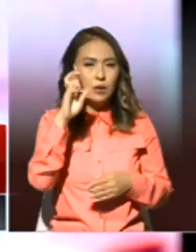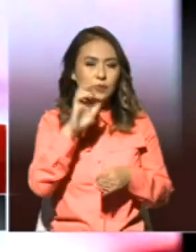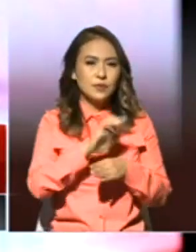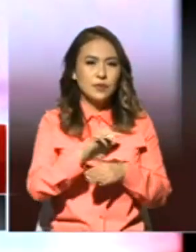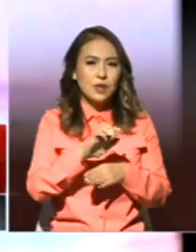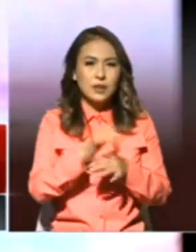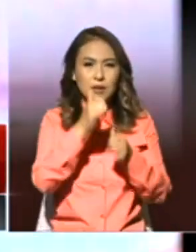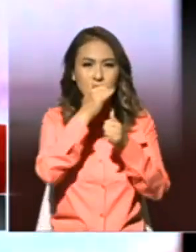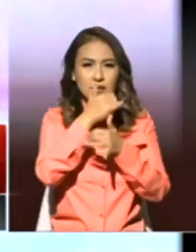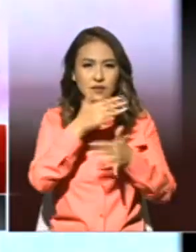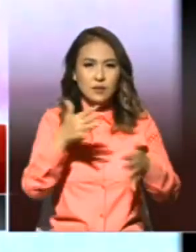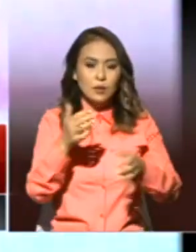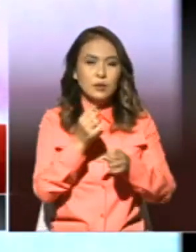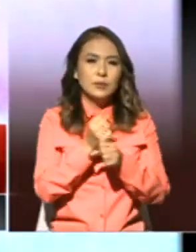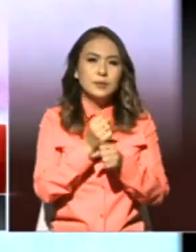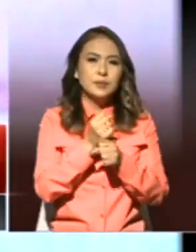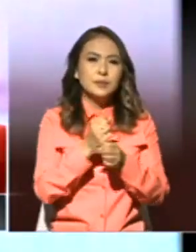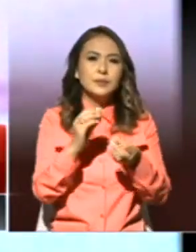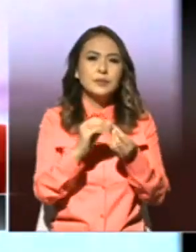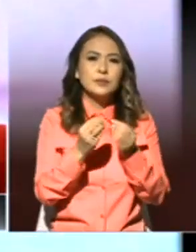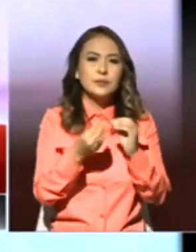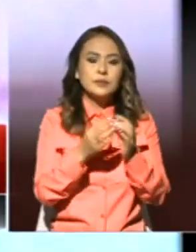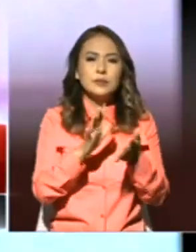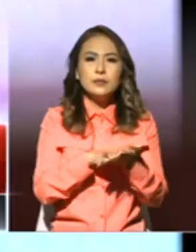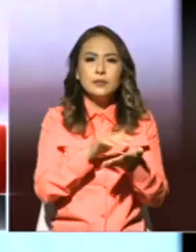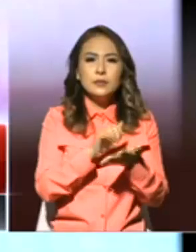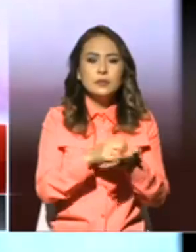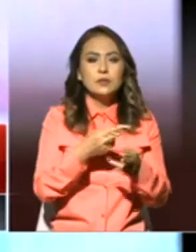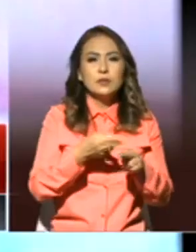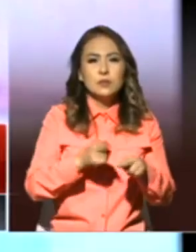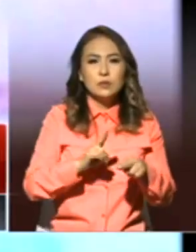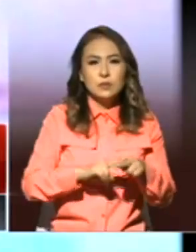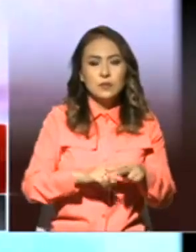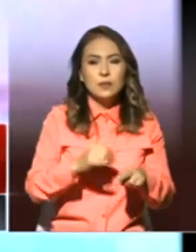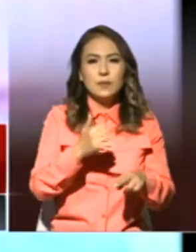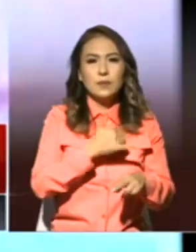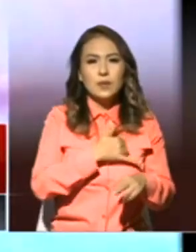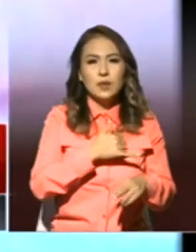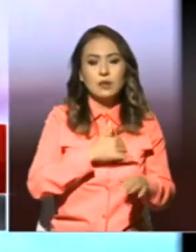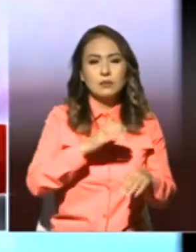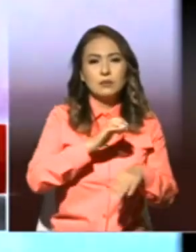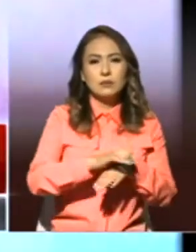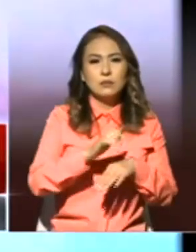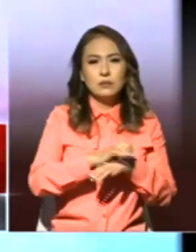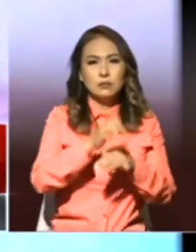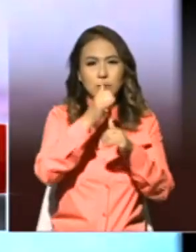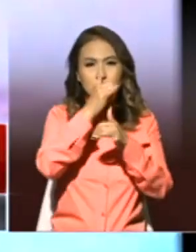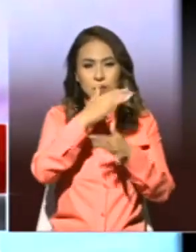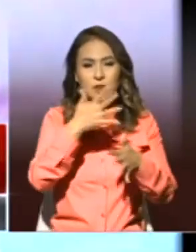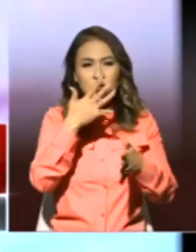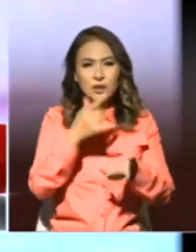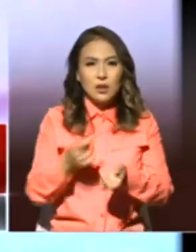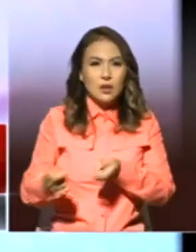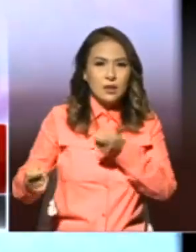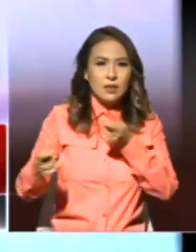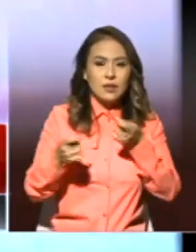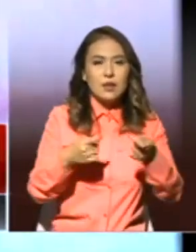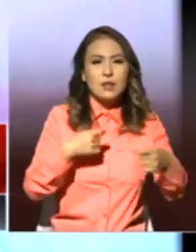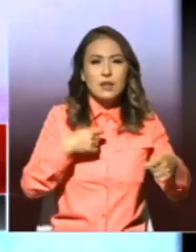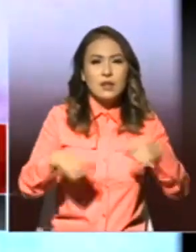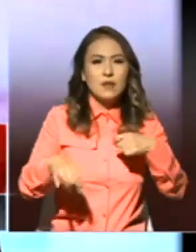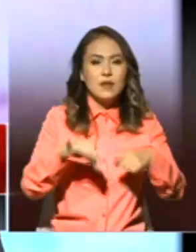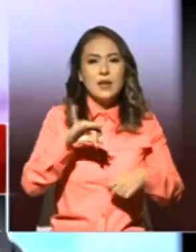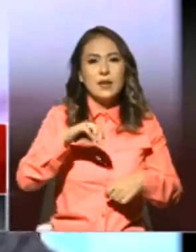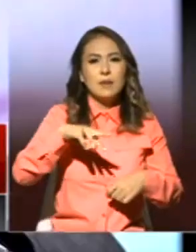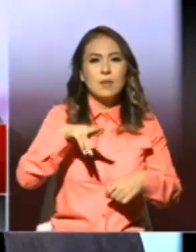алмаған, бір затты шығарылмағанның мәселесінде жатыр. Соның салдарынан бізде өзіміз өнім өндіре алмаймыз, шетелден тауар алып келеміз, тиісінше содан